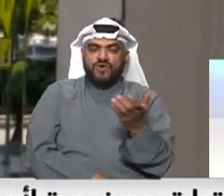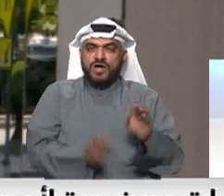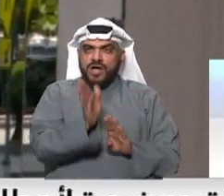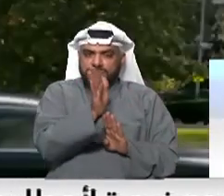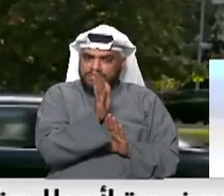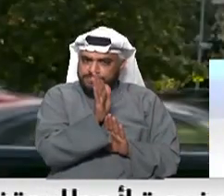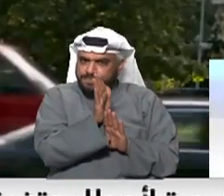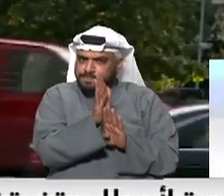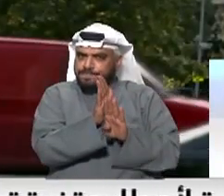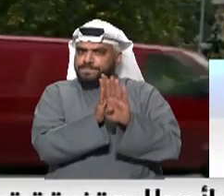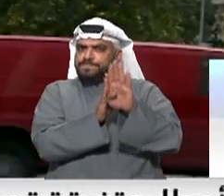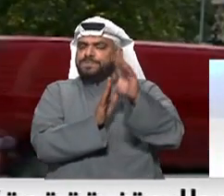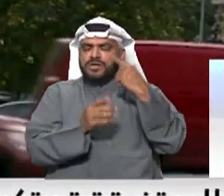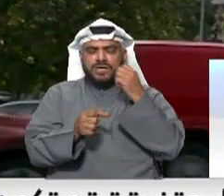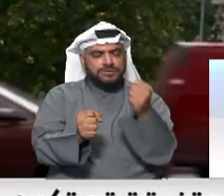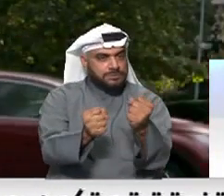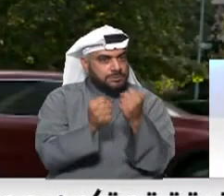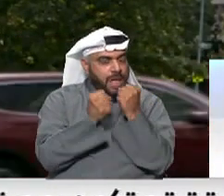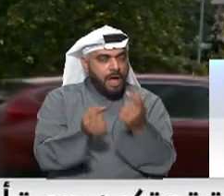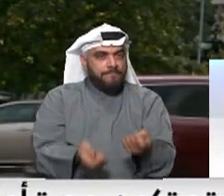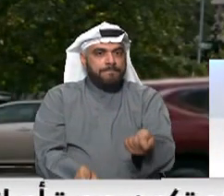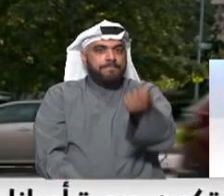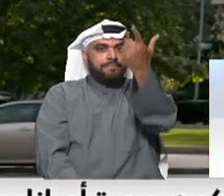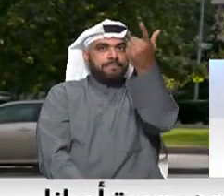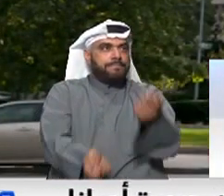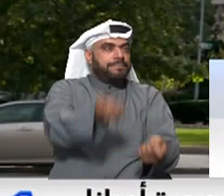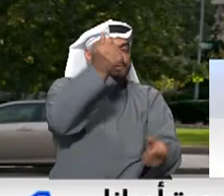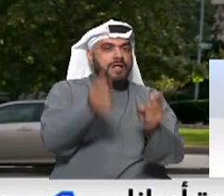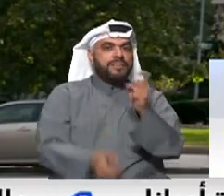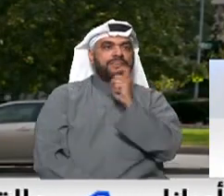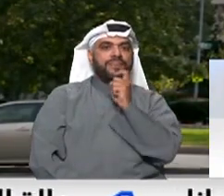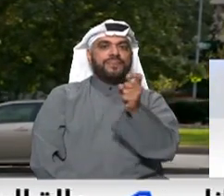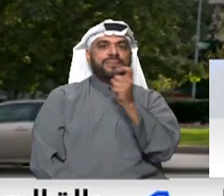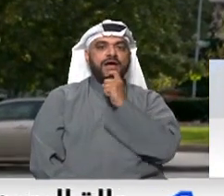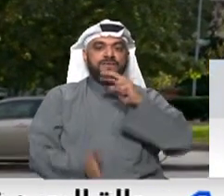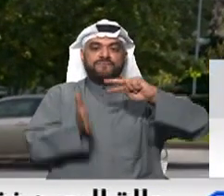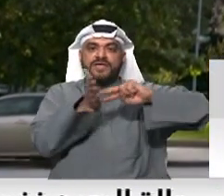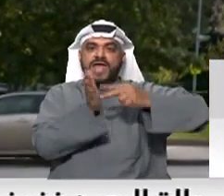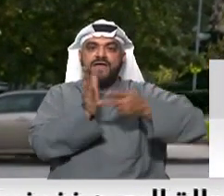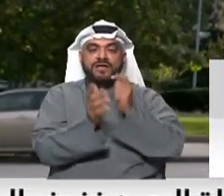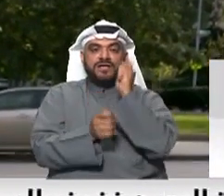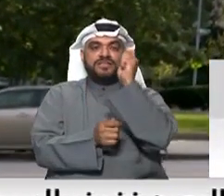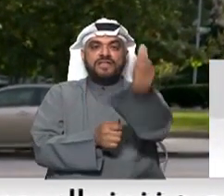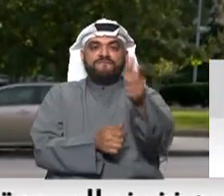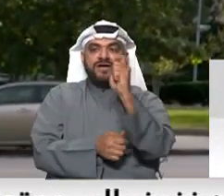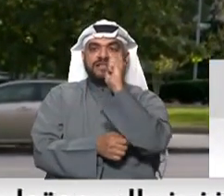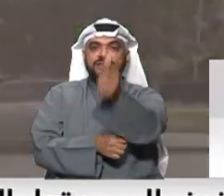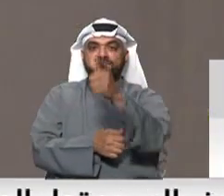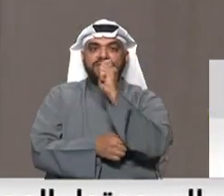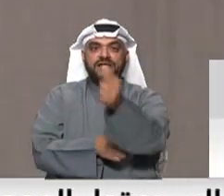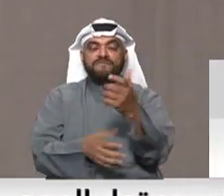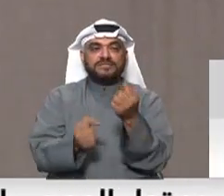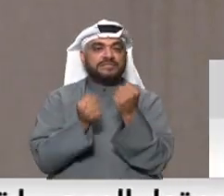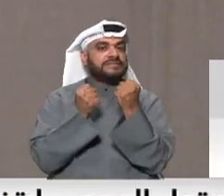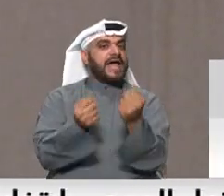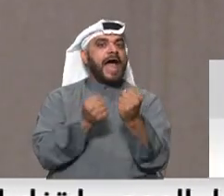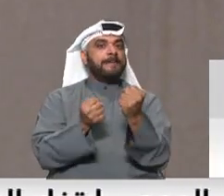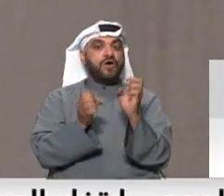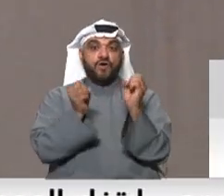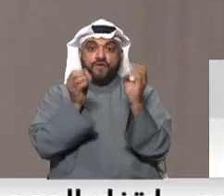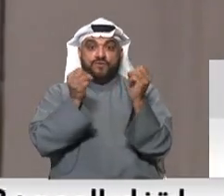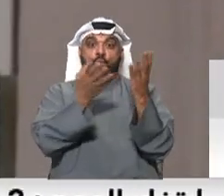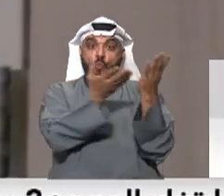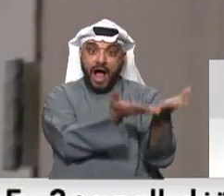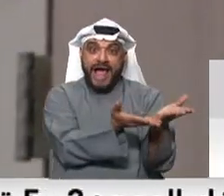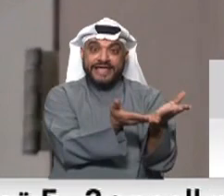الناميه التي تواجه نقاط ضعف وامكانيه للوصول الى التمويل والتهاب الاجراء في اعقاب الاذن